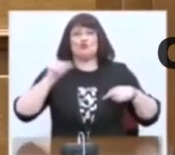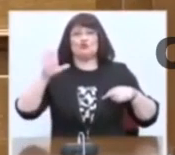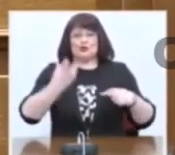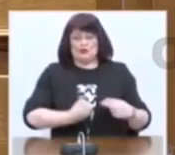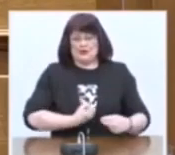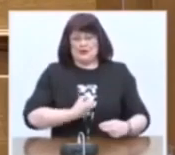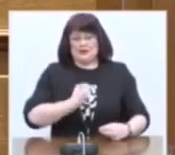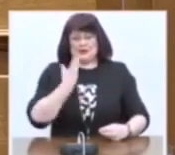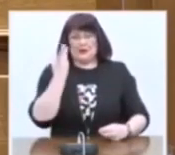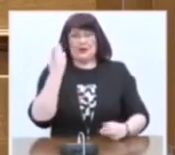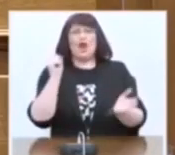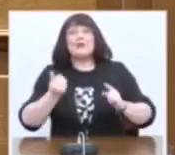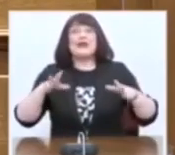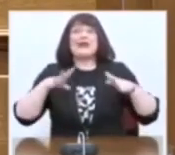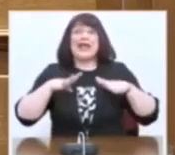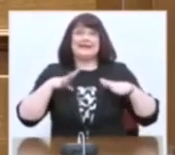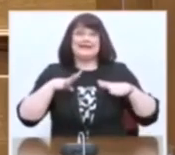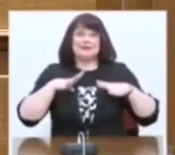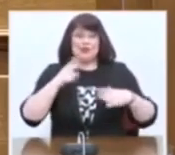Νομικιστικοί ακροβατισμοί,